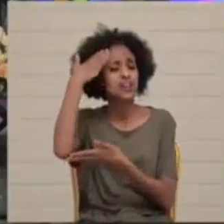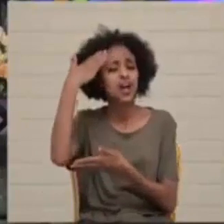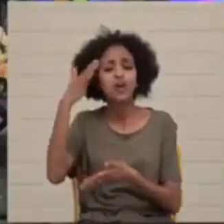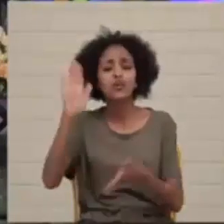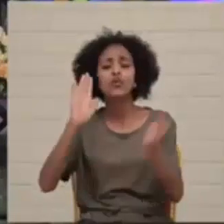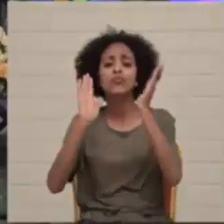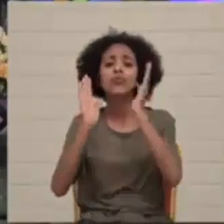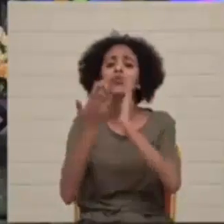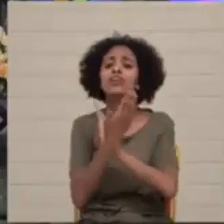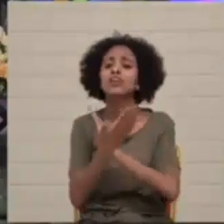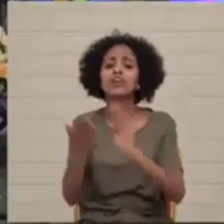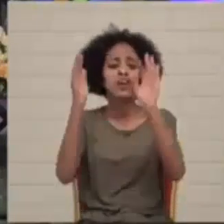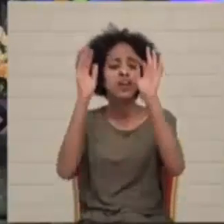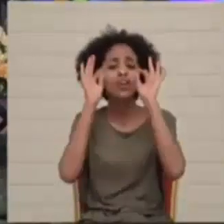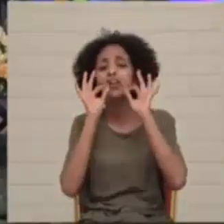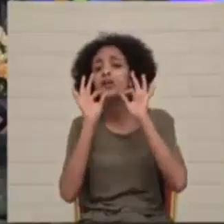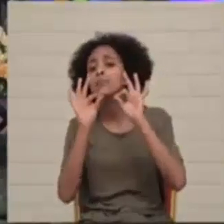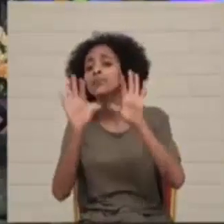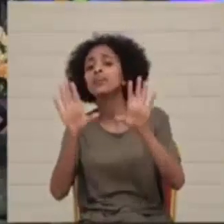ሳያውቀው የሚሆን የለም